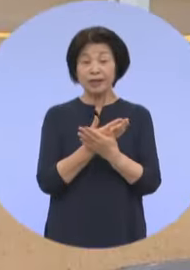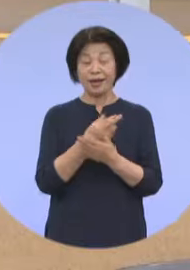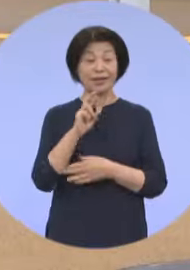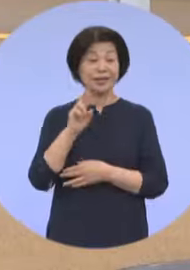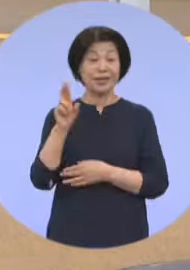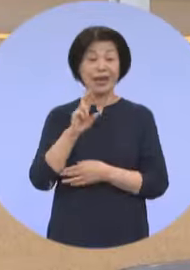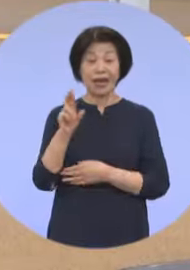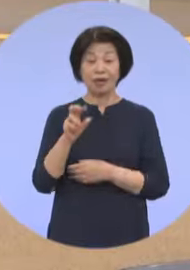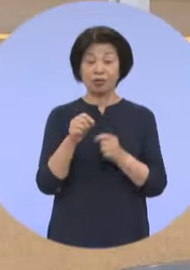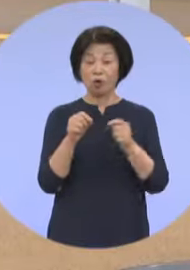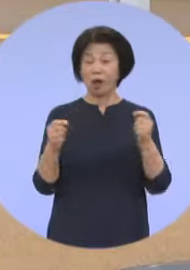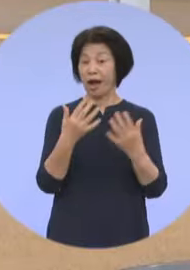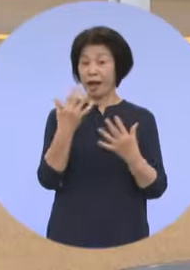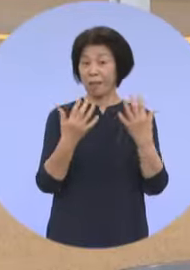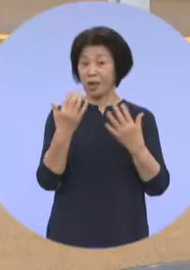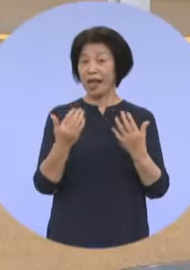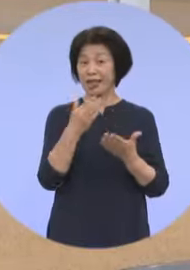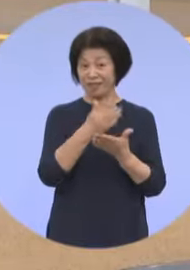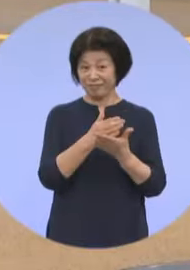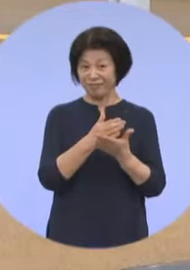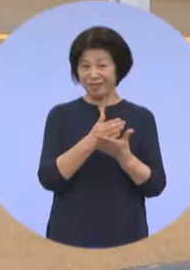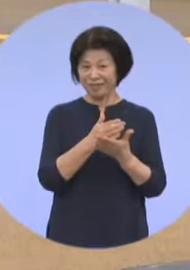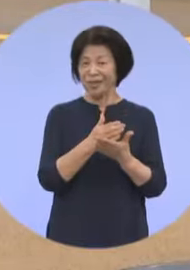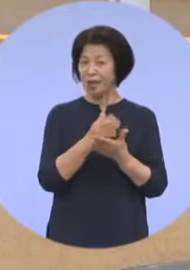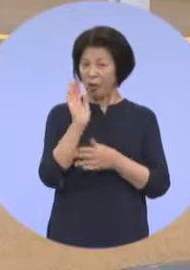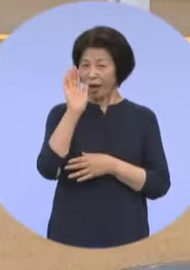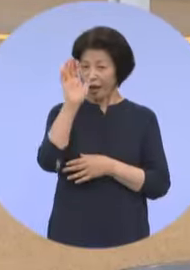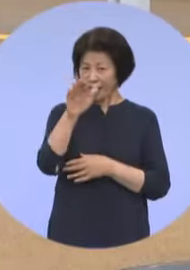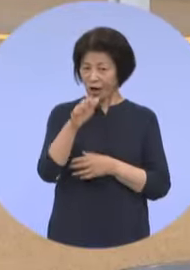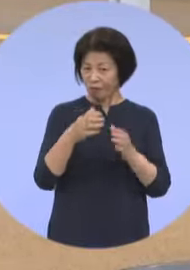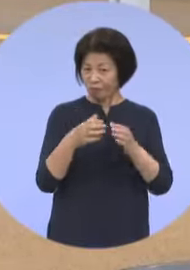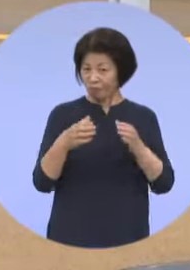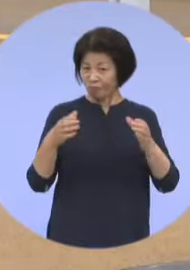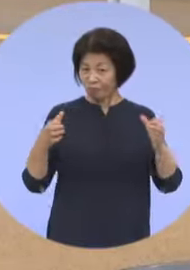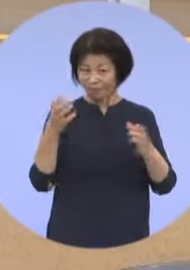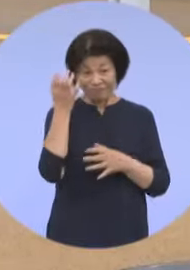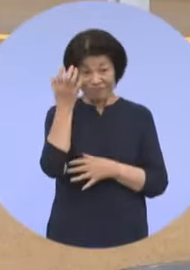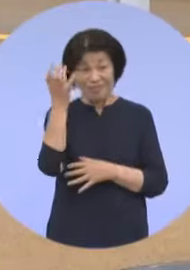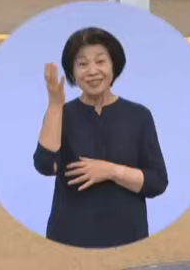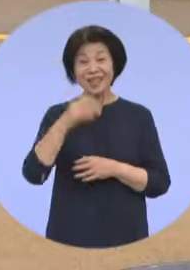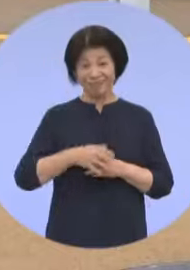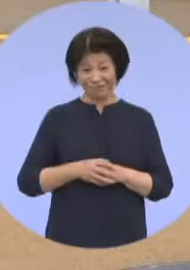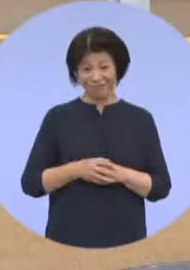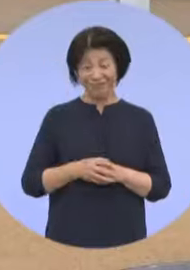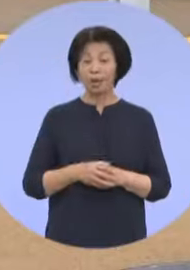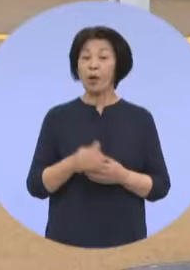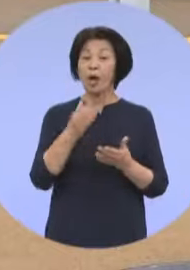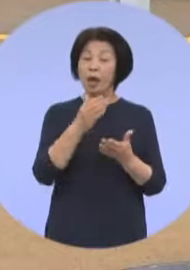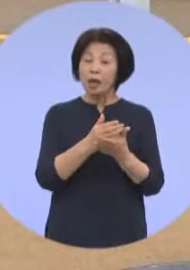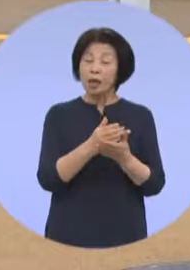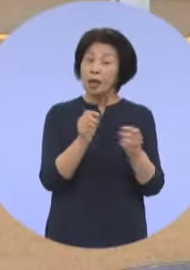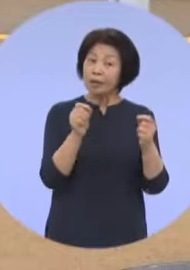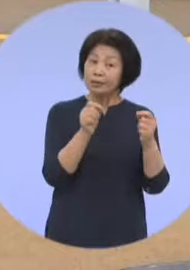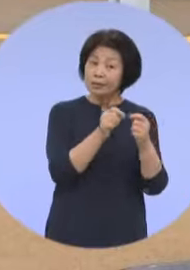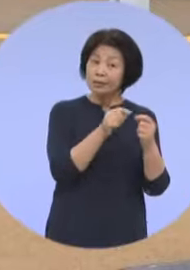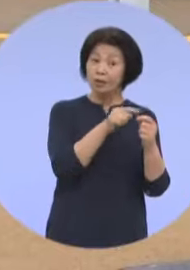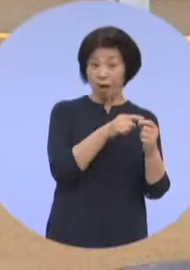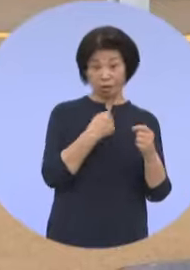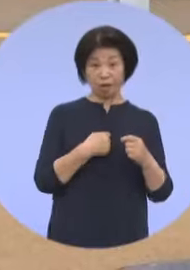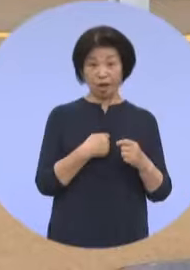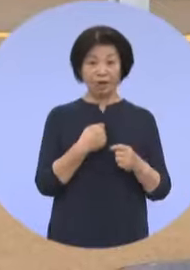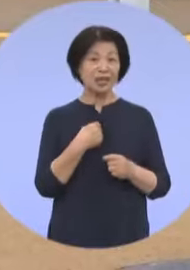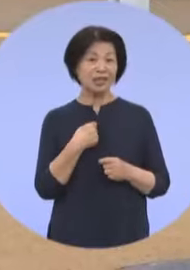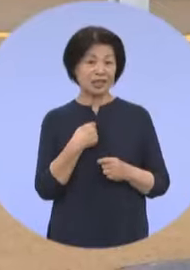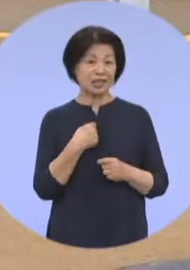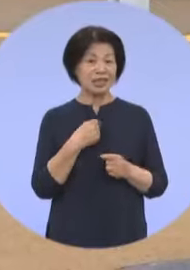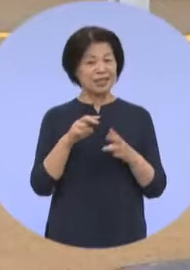森駅これからどんどん利用する人が増えていきそうですね。では岐阜駅まですぐということですので私も